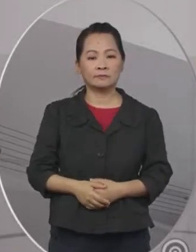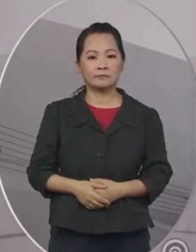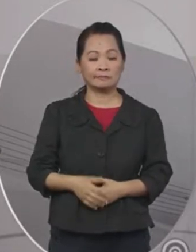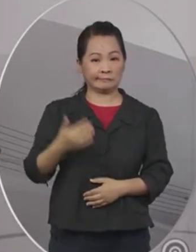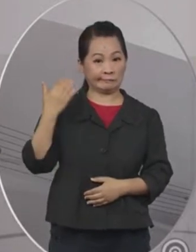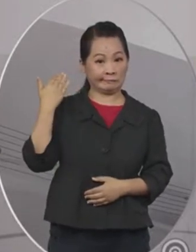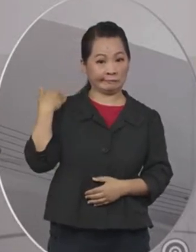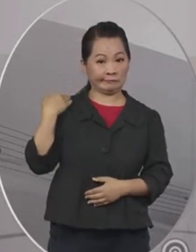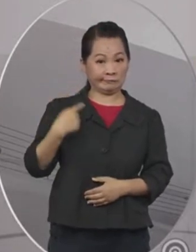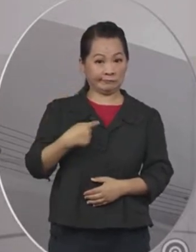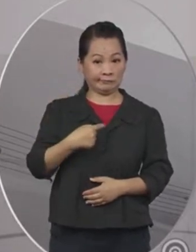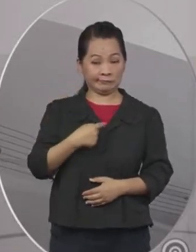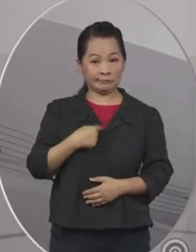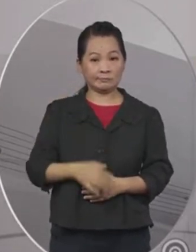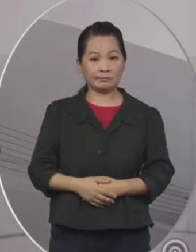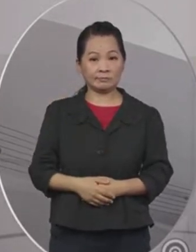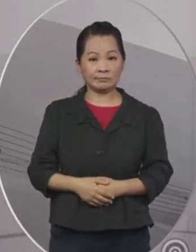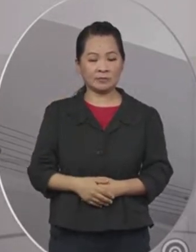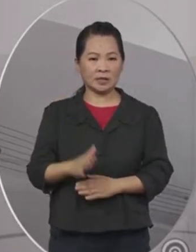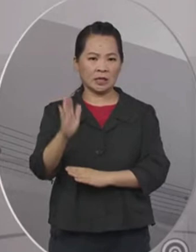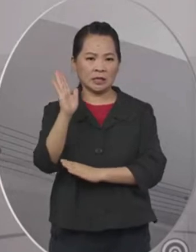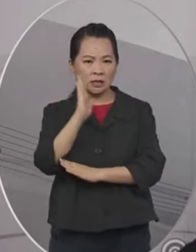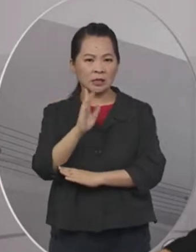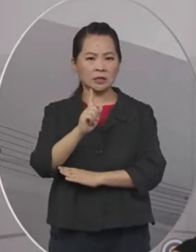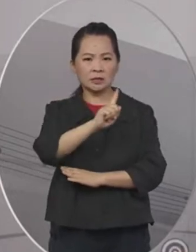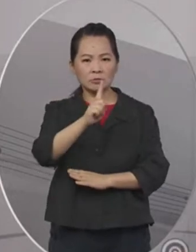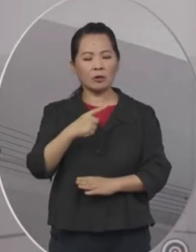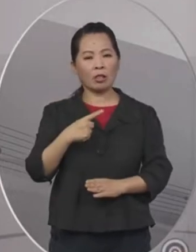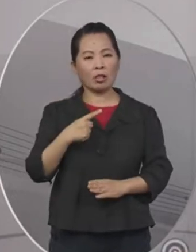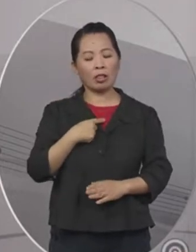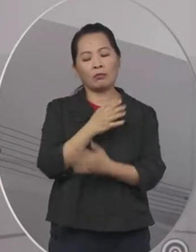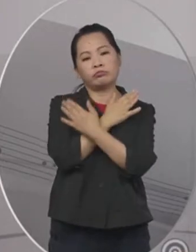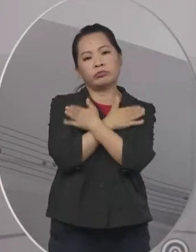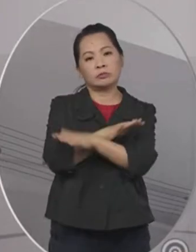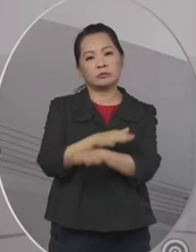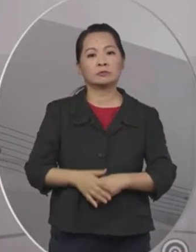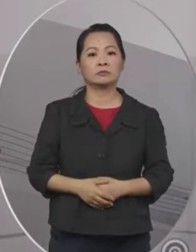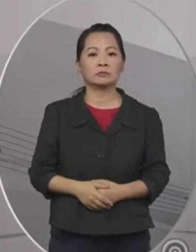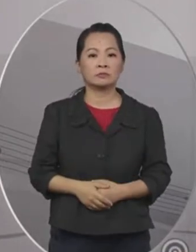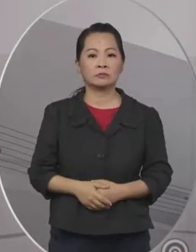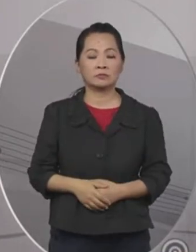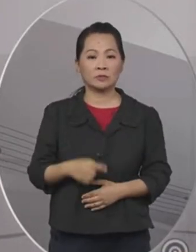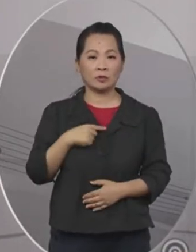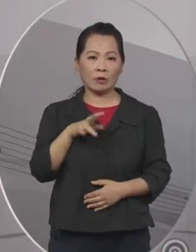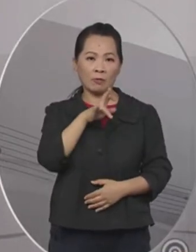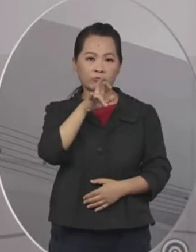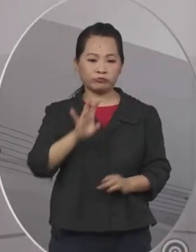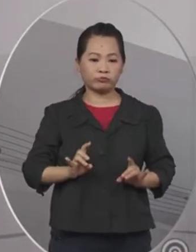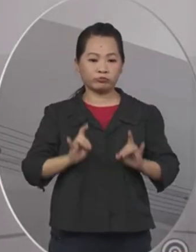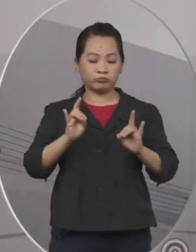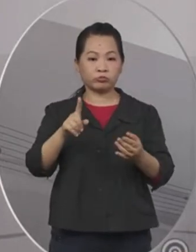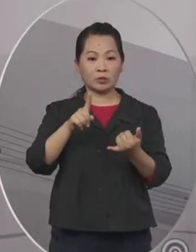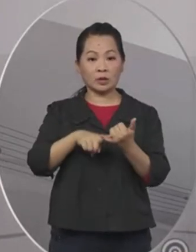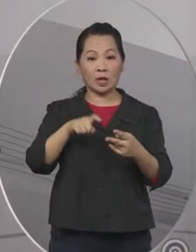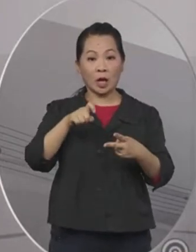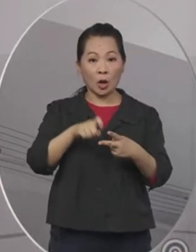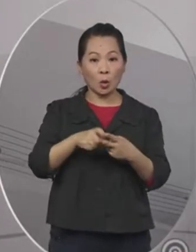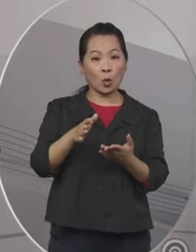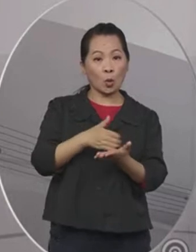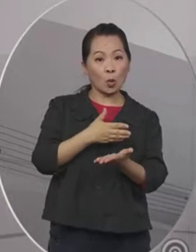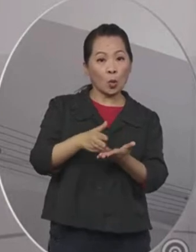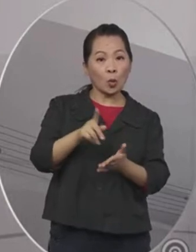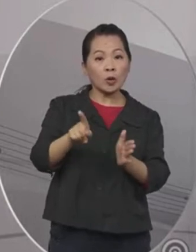过去玉阳我是个完全不关心政治的一般民众，在我去澳洲打工度假的2年期